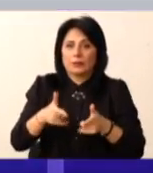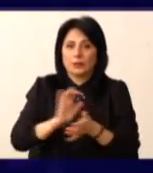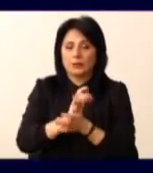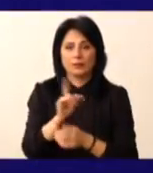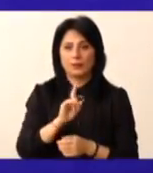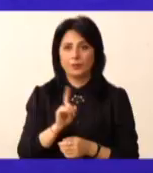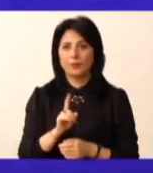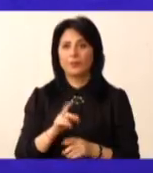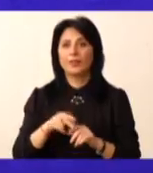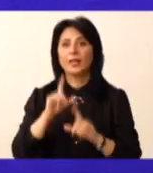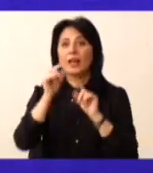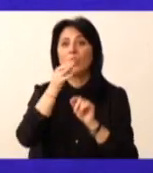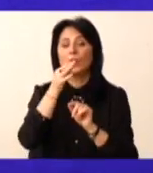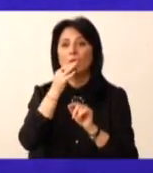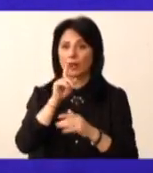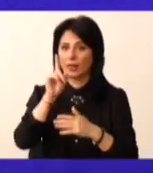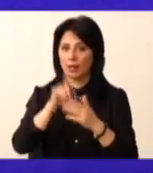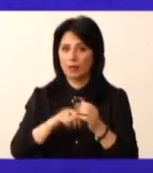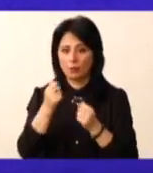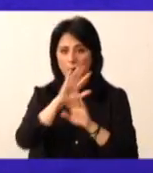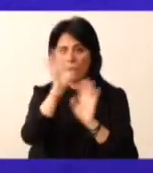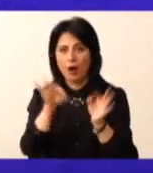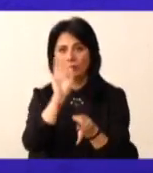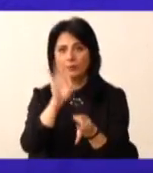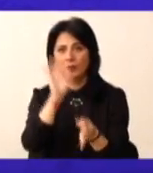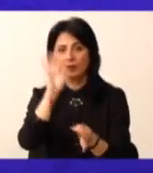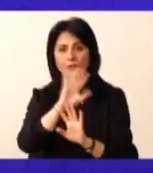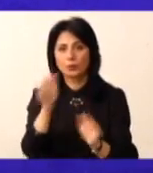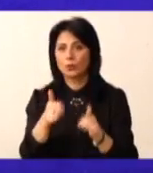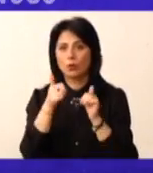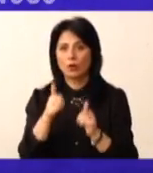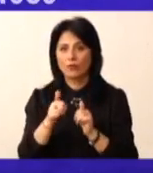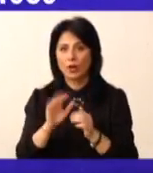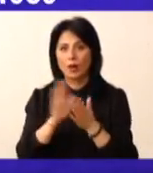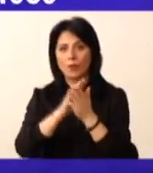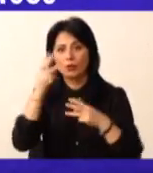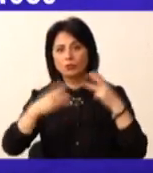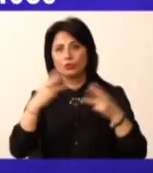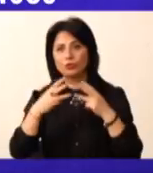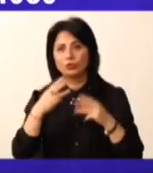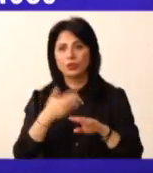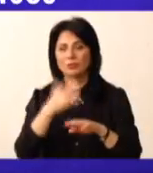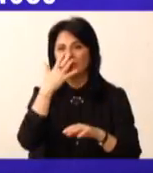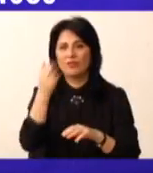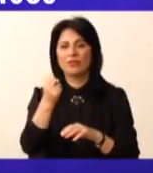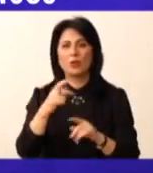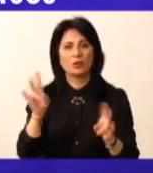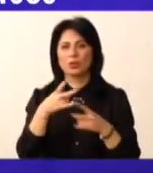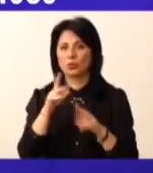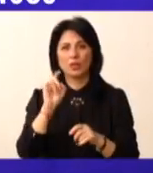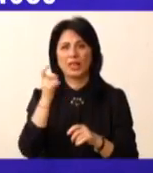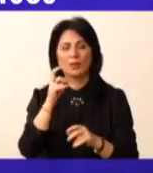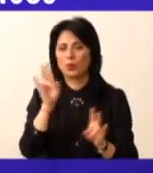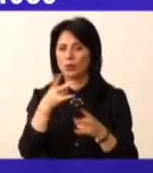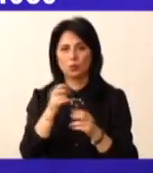წინდებზე. გამგზავრებამდე დარწმუნდით, რომ მანქანა გამართულია. გასარეცხად არ გამოიყენოთ მძაფრი სუნის და ძლიერი